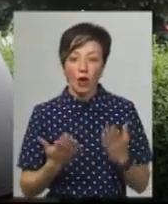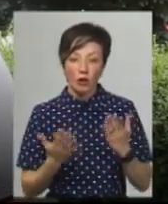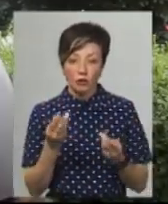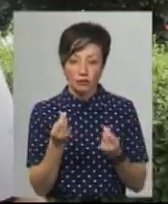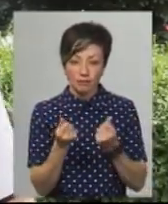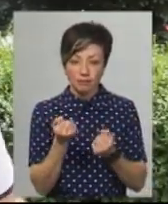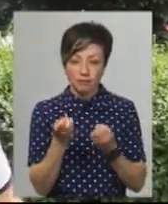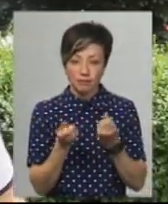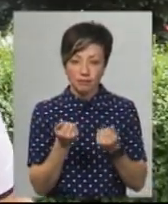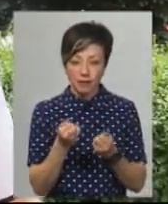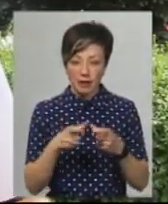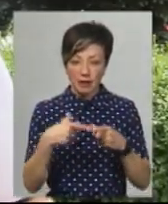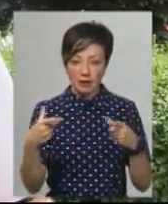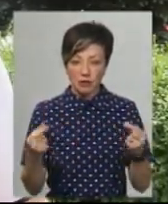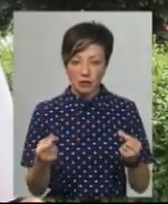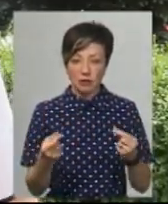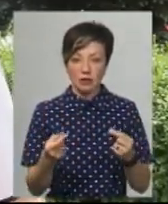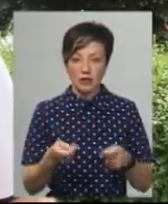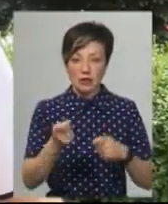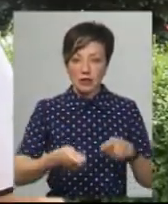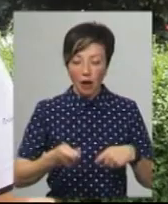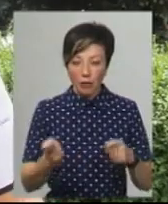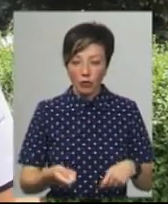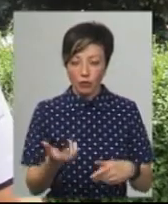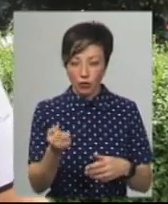пом'яти листок в руках, якщо зрубати сапкою,